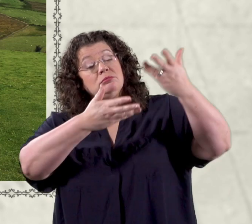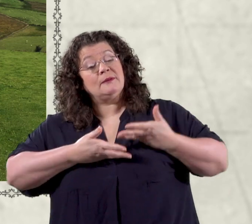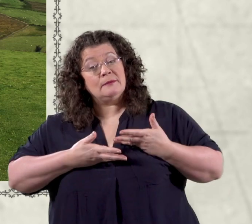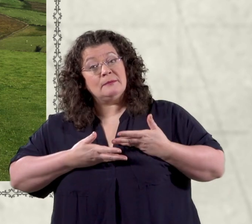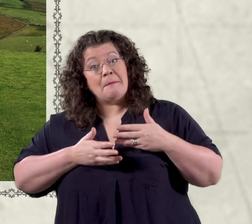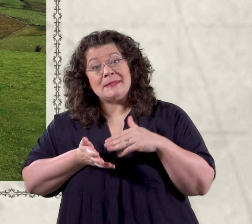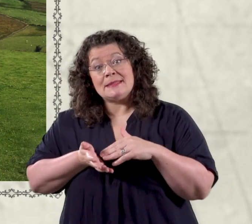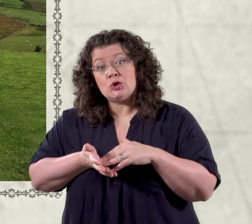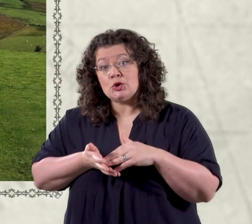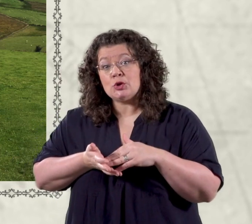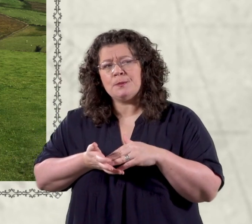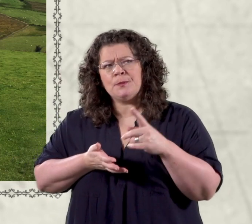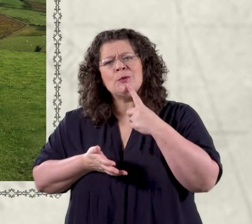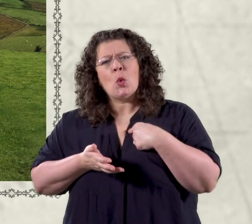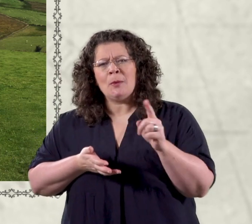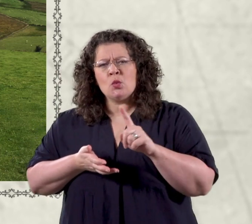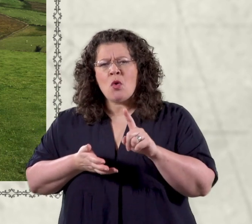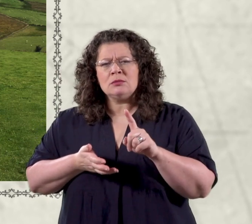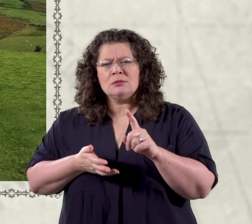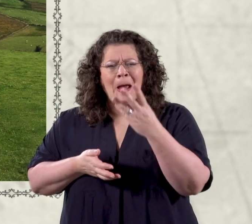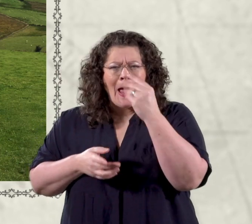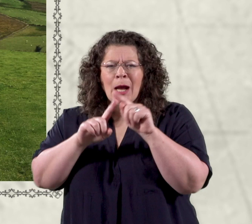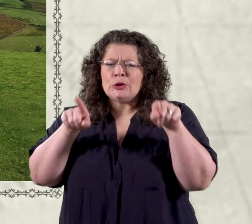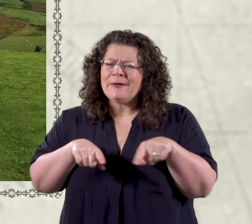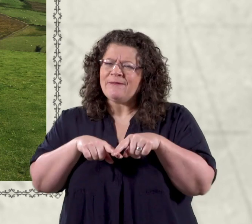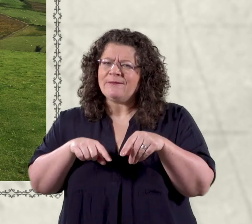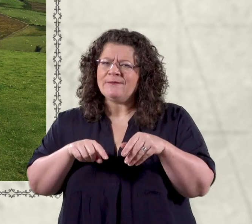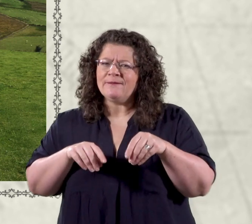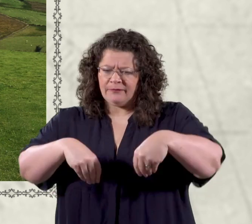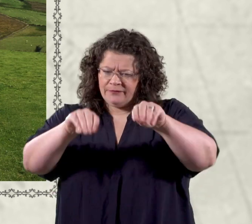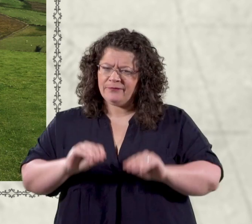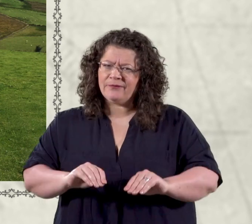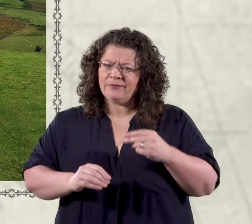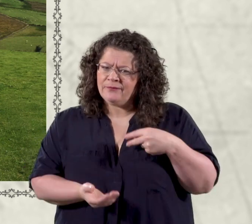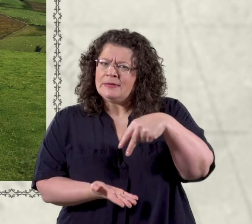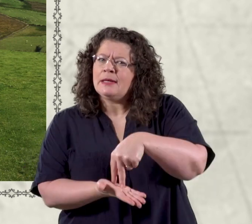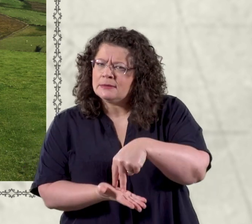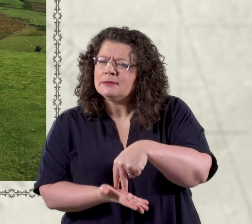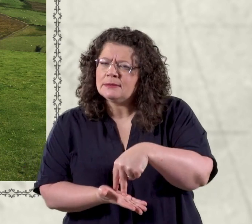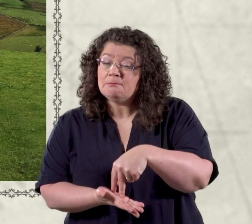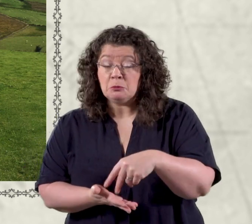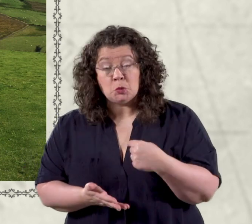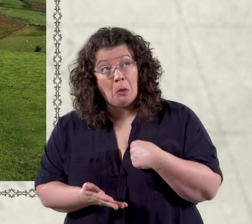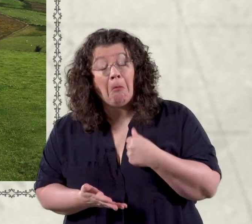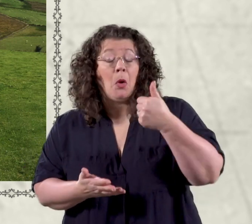osod hancas o dan fy nrhaed. Dyma fi'n gwneud hynny.